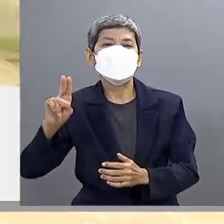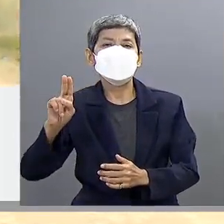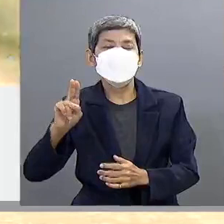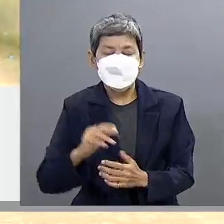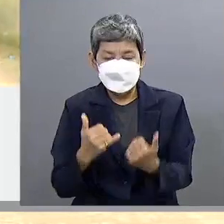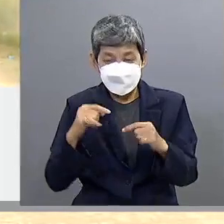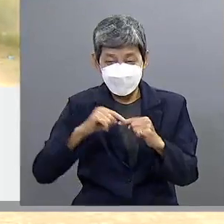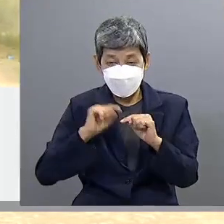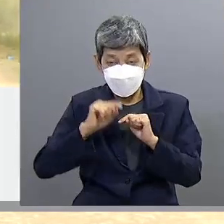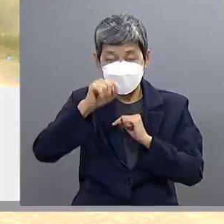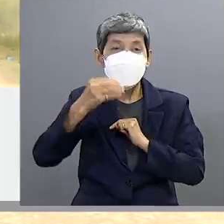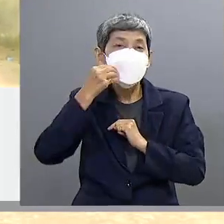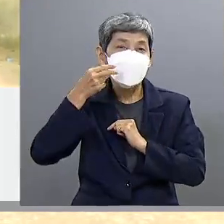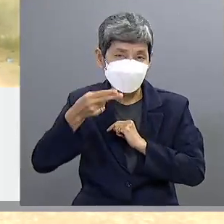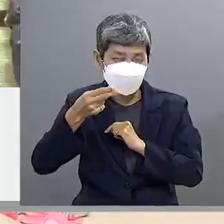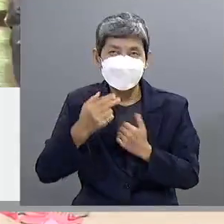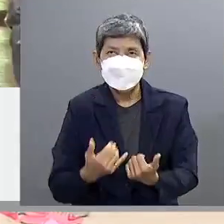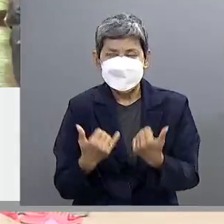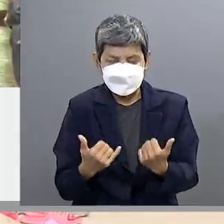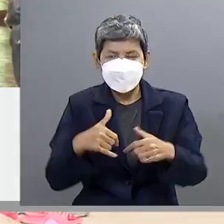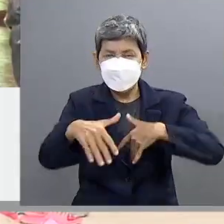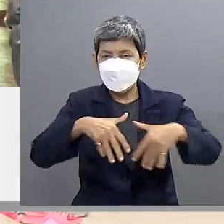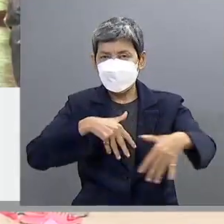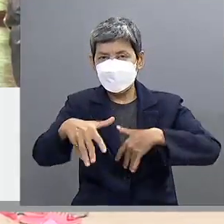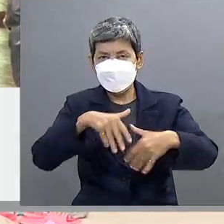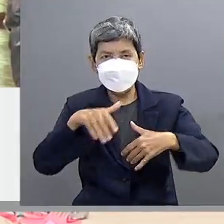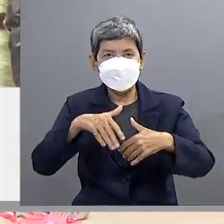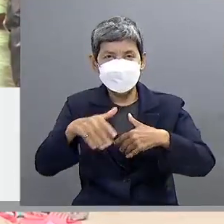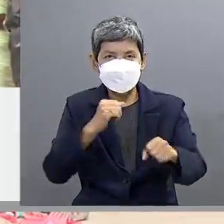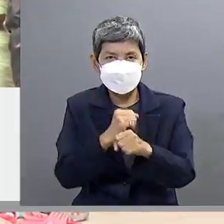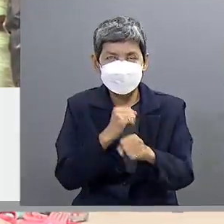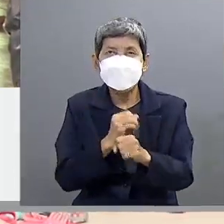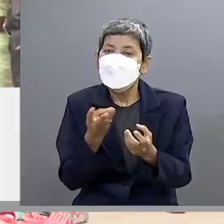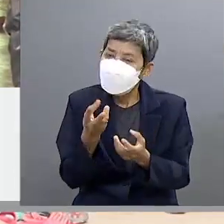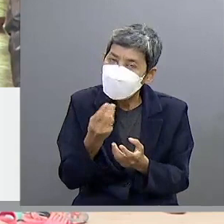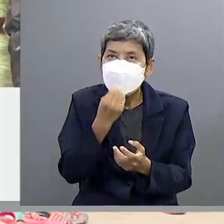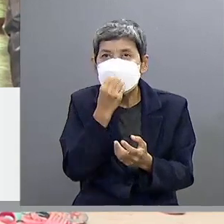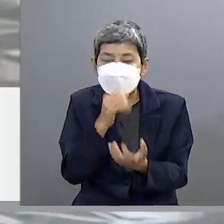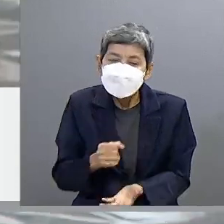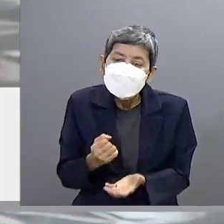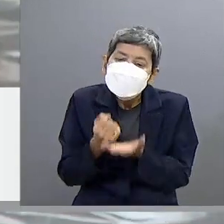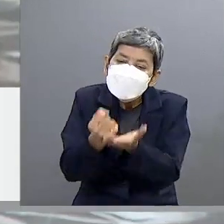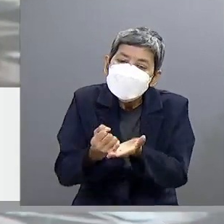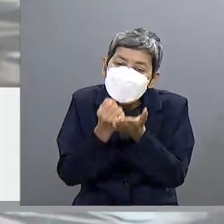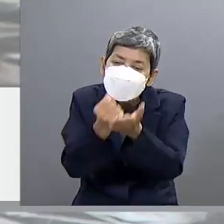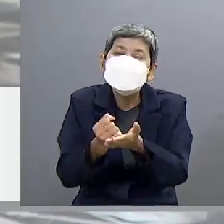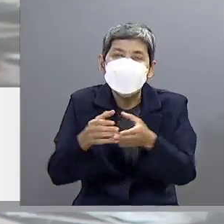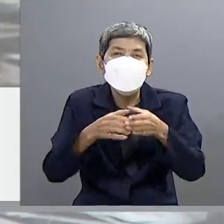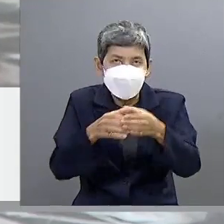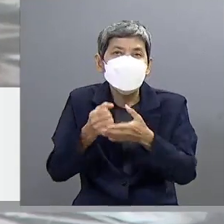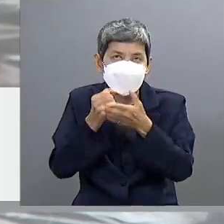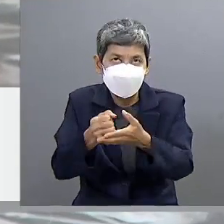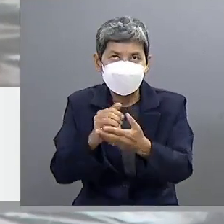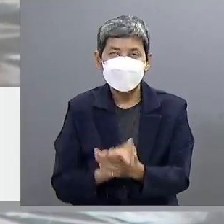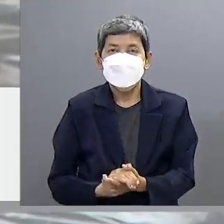ข้ามบ้านหมื่นฤาชัยชนะที่ชาวบ้านและเอกชนนำเข้าสารอาหารอย่าไปให้ความช่วยเหลือผู้หนีภัยกลุ่มนี้พัน